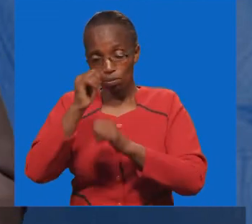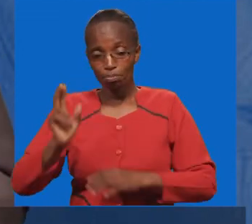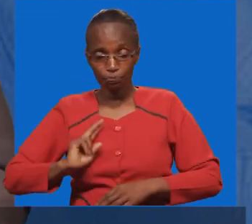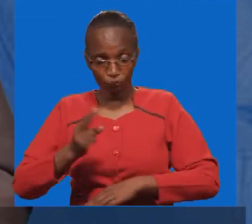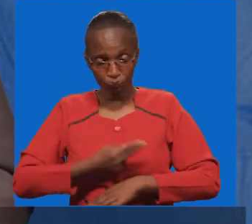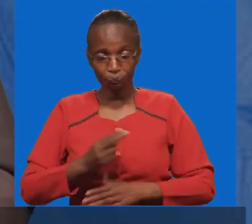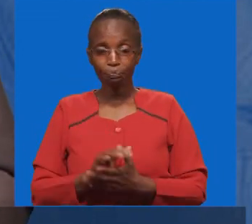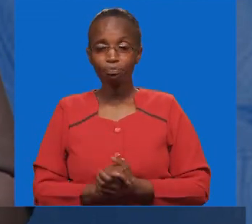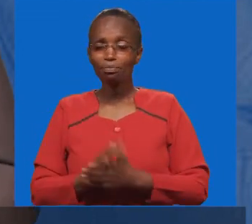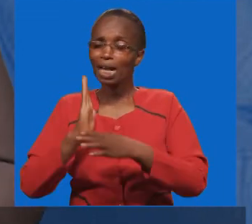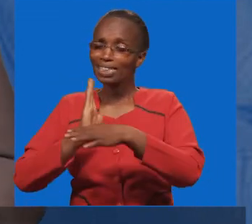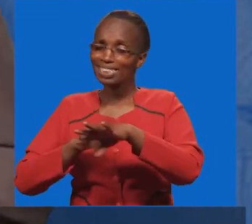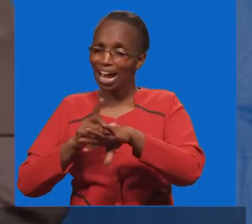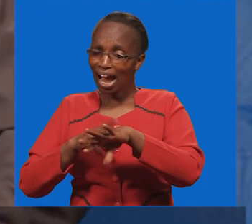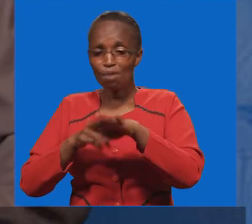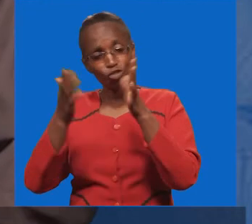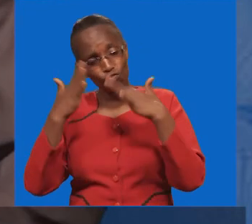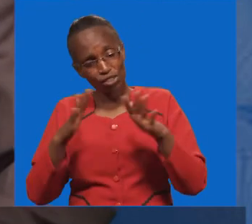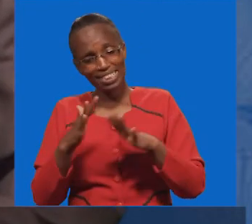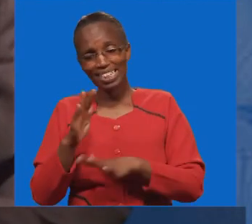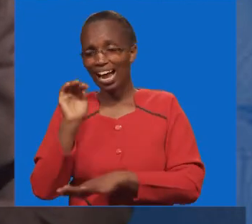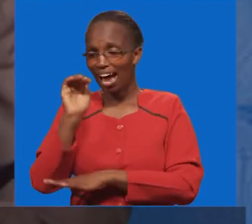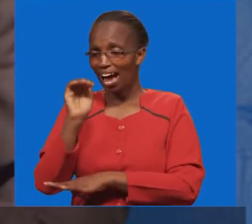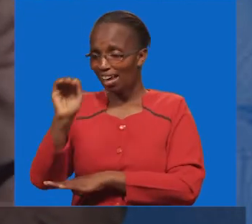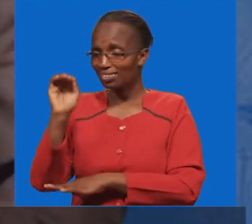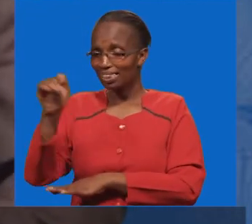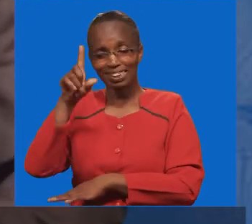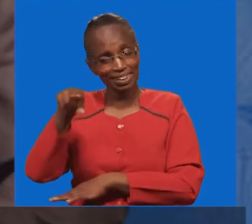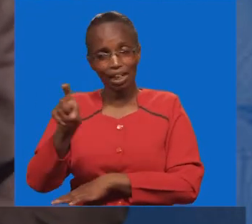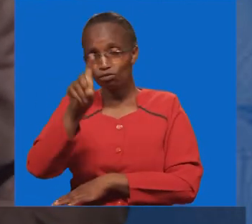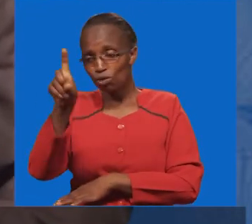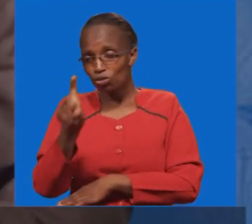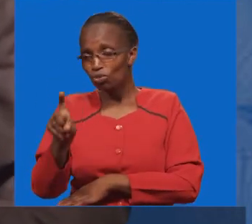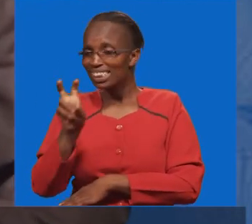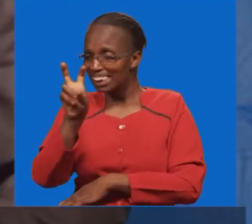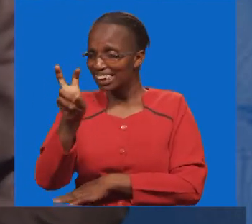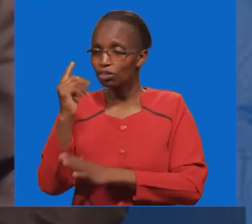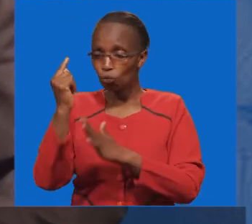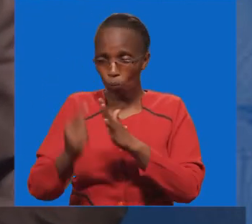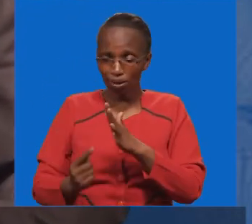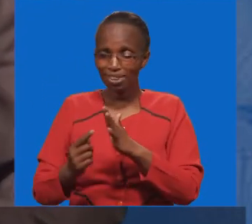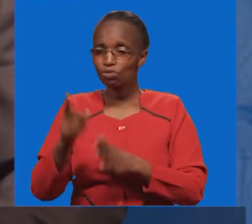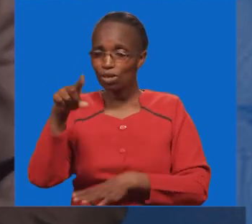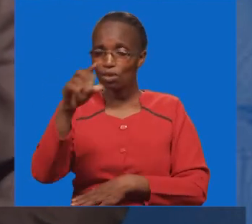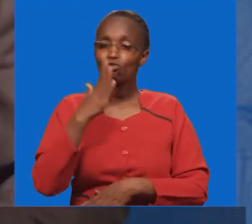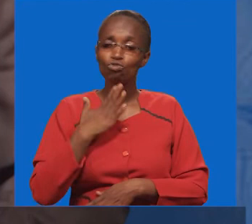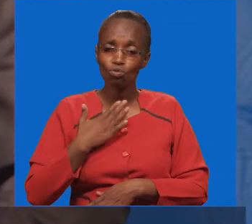kanisa, naye Mungu atazidi na kutuinua. Mtazamaji mpendwa, baada ya kujioji, umeona